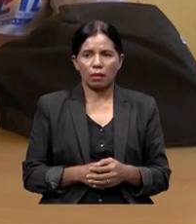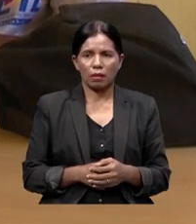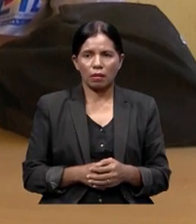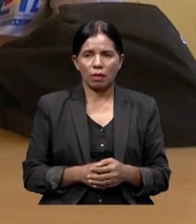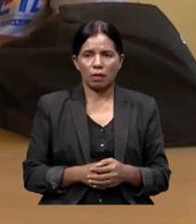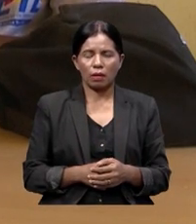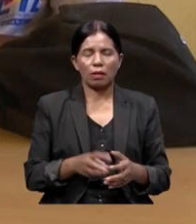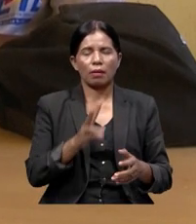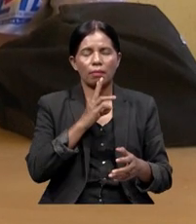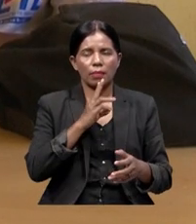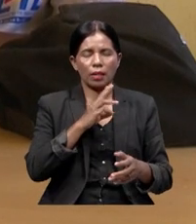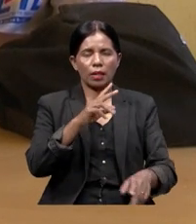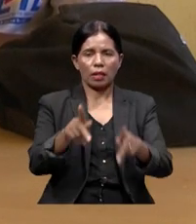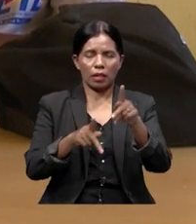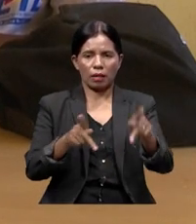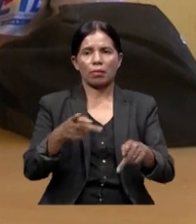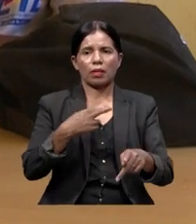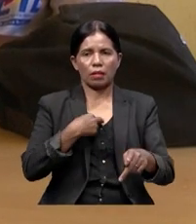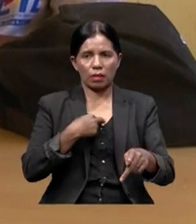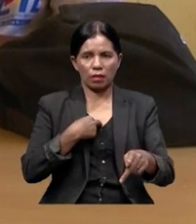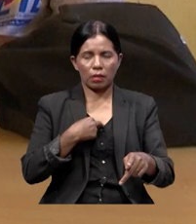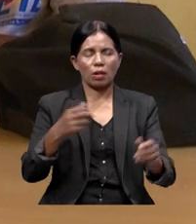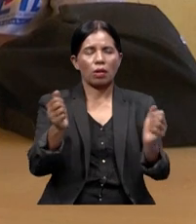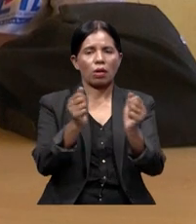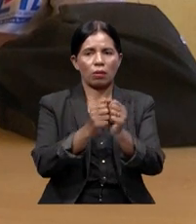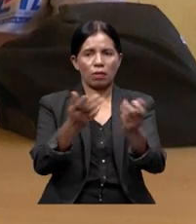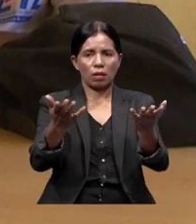komedari rasin maka, po inisiatiba,